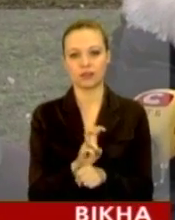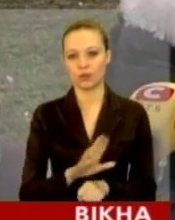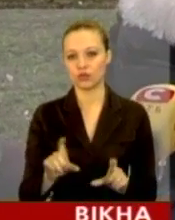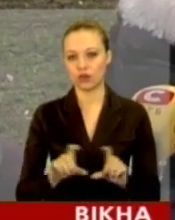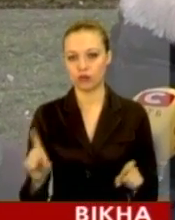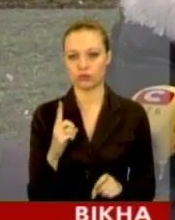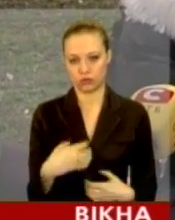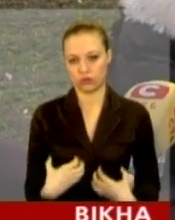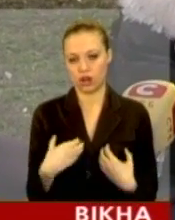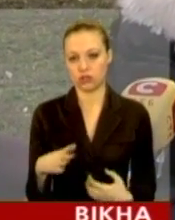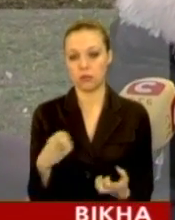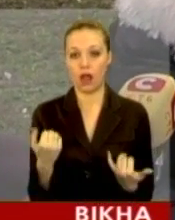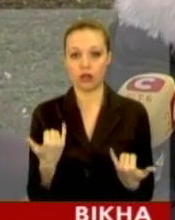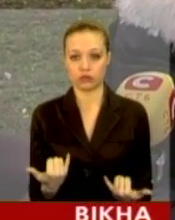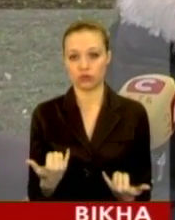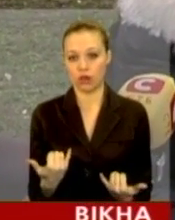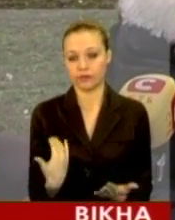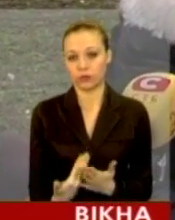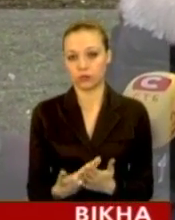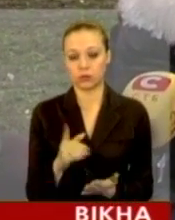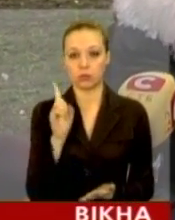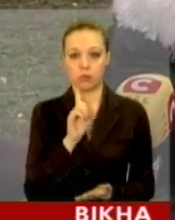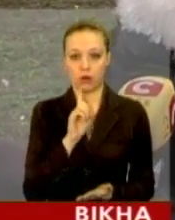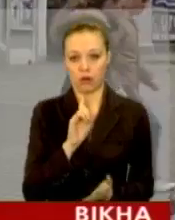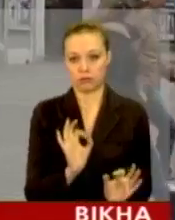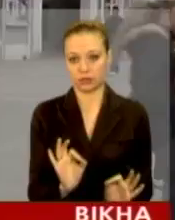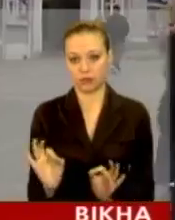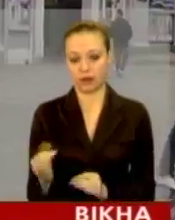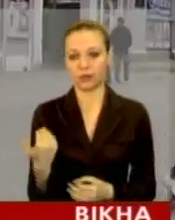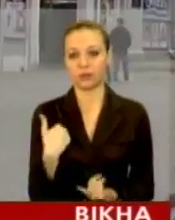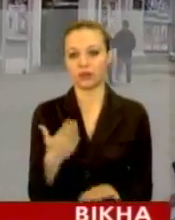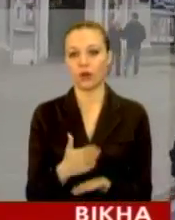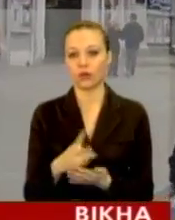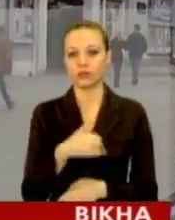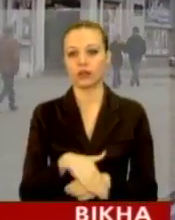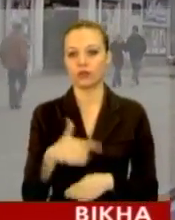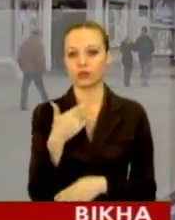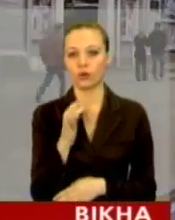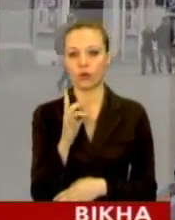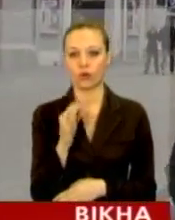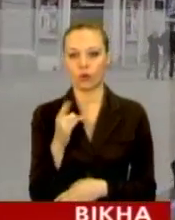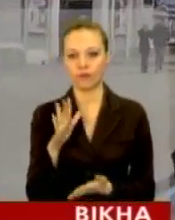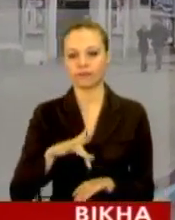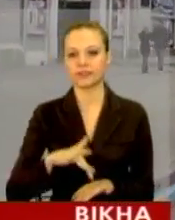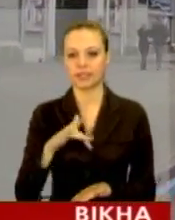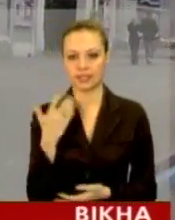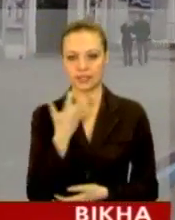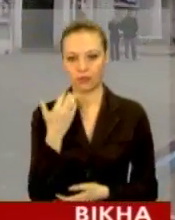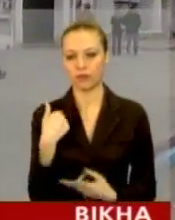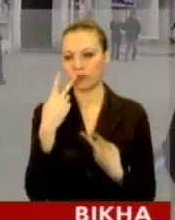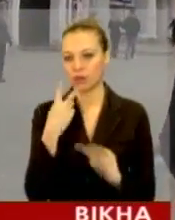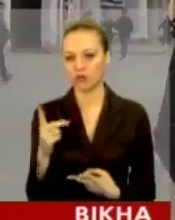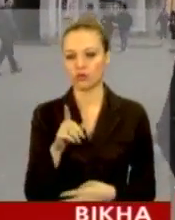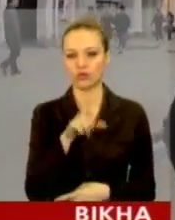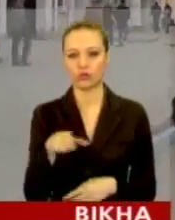школу, тому що страшно було. А зараз, в принципі, поки від ЗСУ нормально. Ми знаходимося на вулиці Горького, безпосередньо у центрі Сімферополя. Ми бачимо,